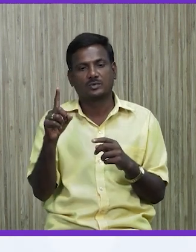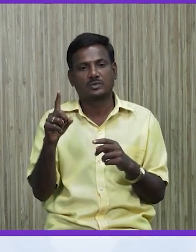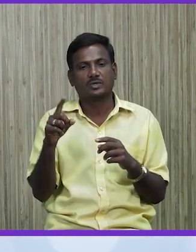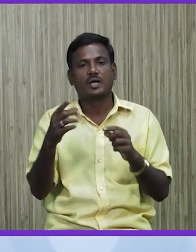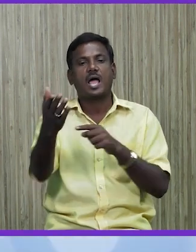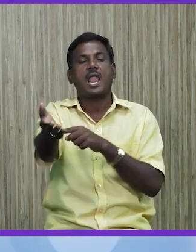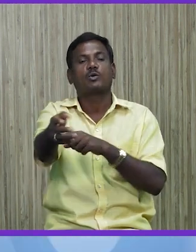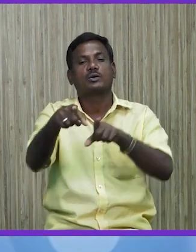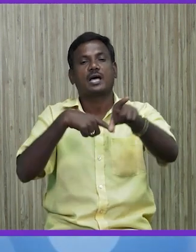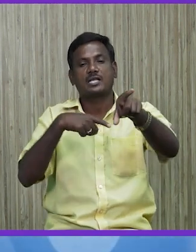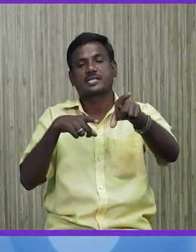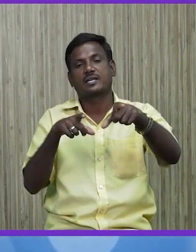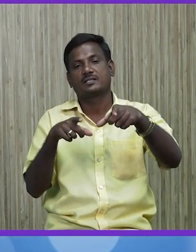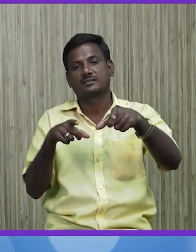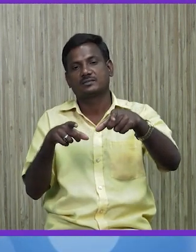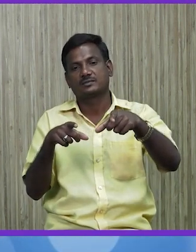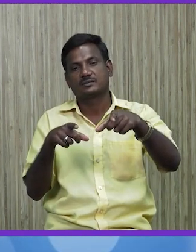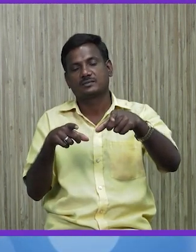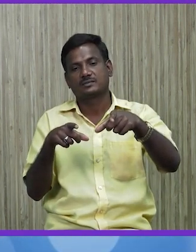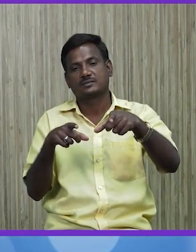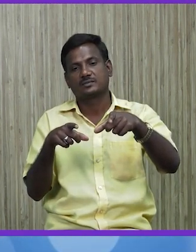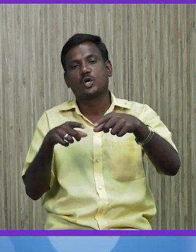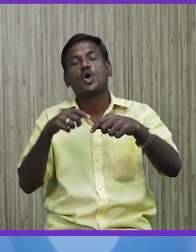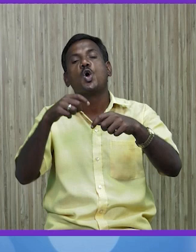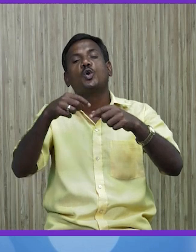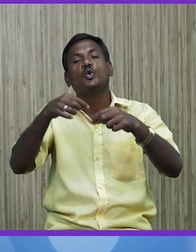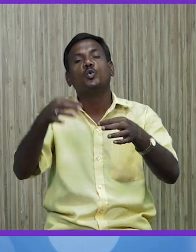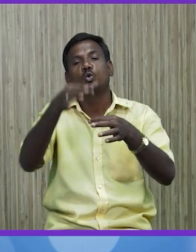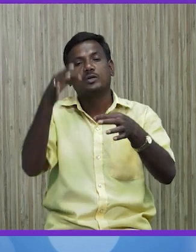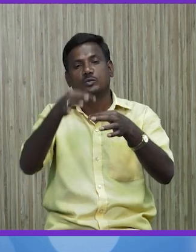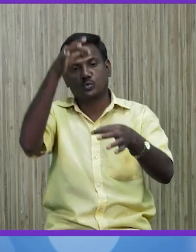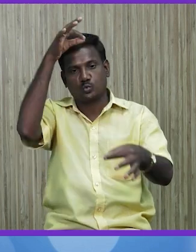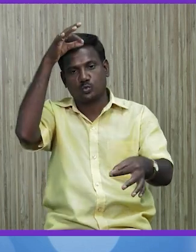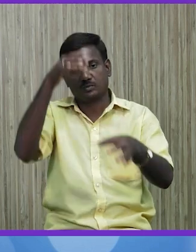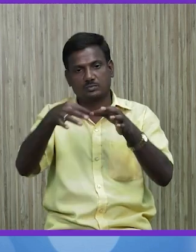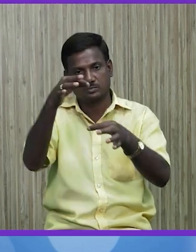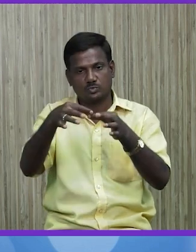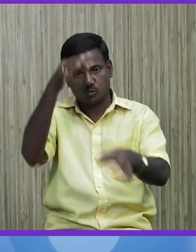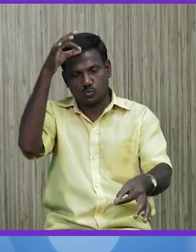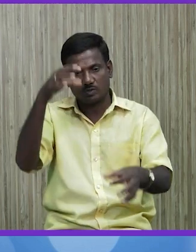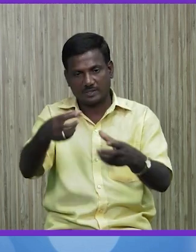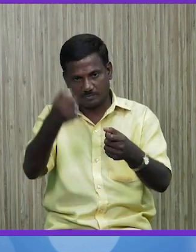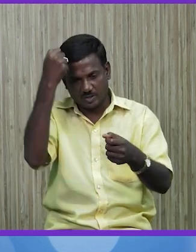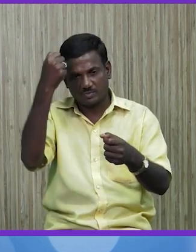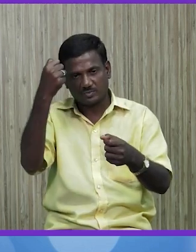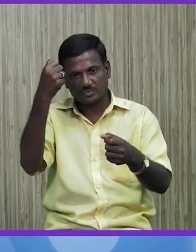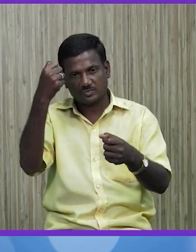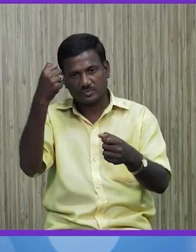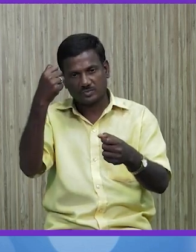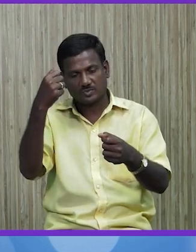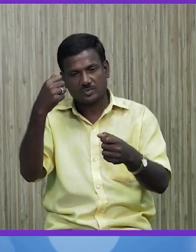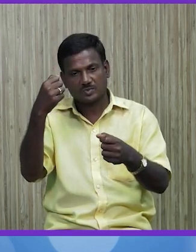அலவுகோல் மற்றும் நூட் ஒரு மற அலவுகோலை எடுத்து